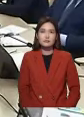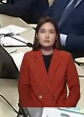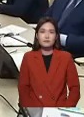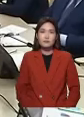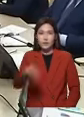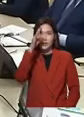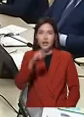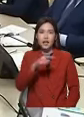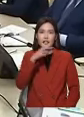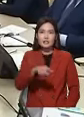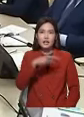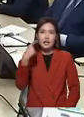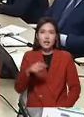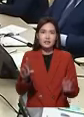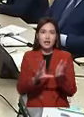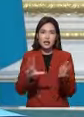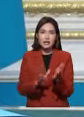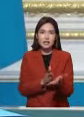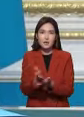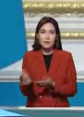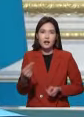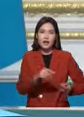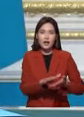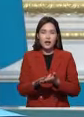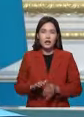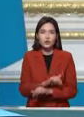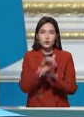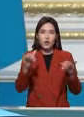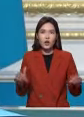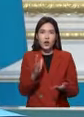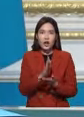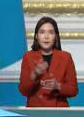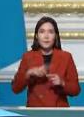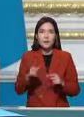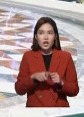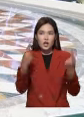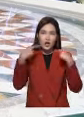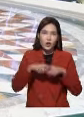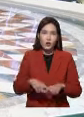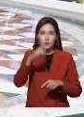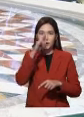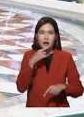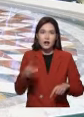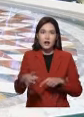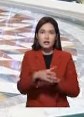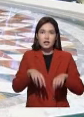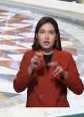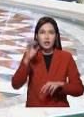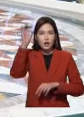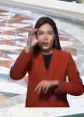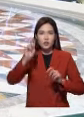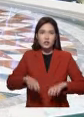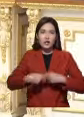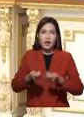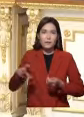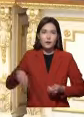Қазақстан мен Ресейдің энергетика бағытындағы ынтымақтастығы артып келеді. Жақында көрші ел газын Қазақстан аумағы арқылы Өзбекстанға тасымалдау жобасы